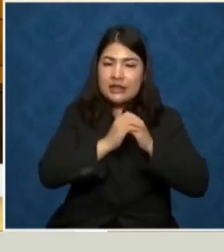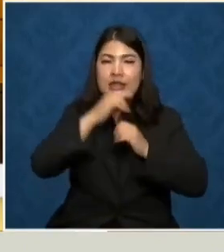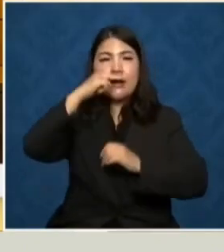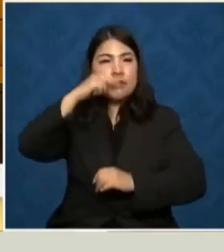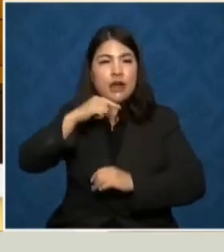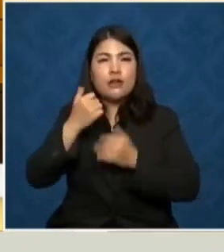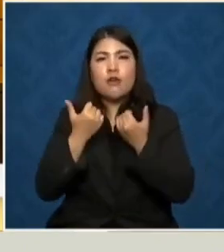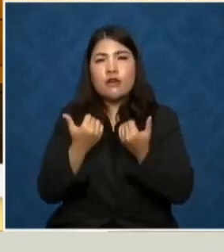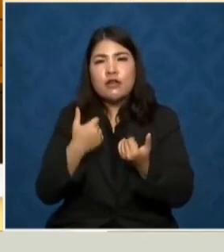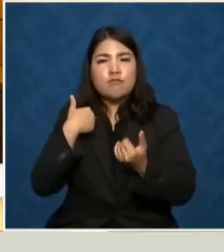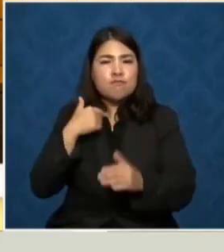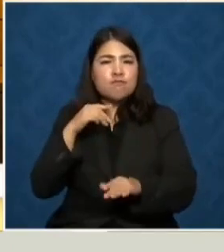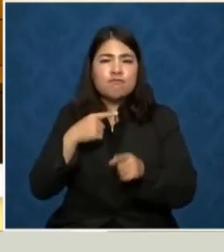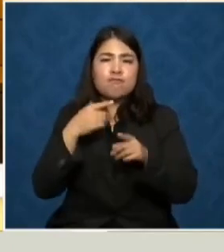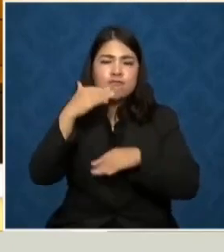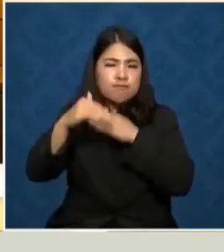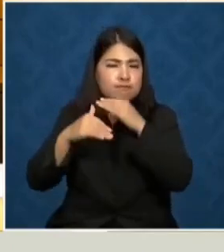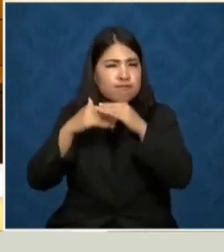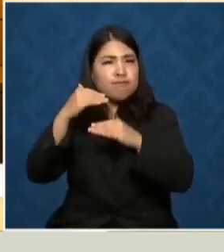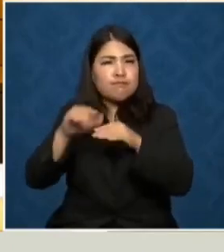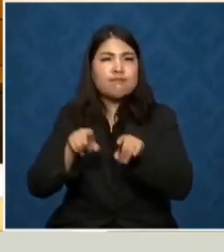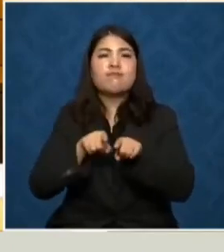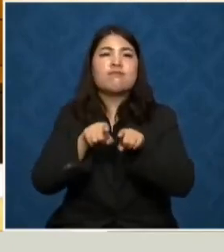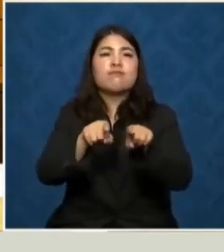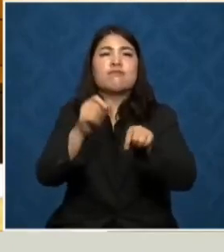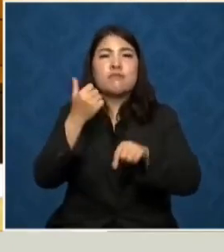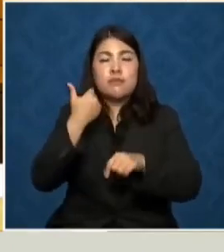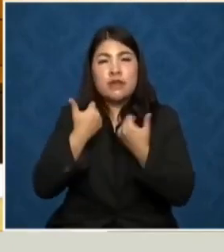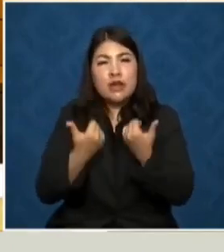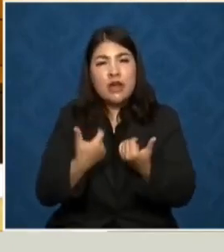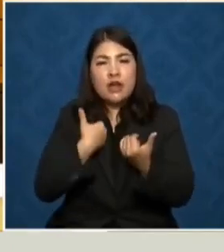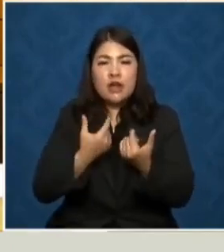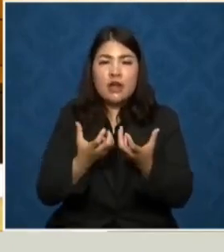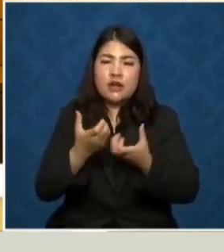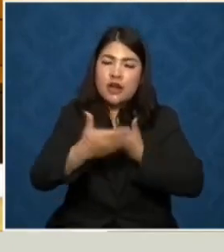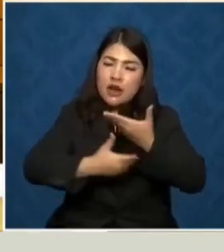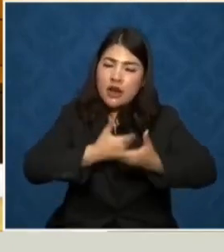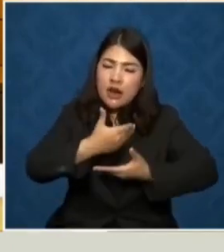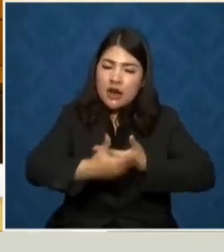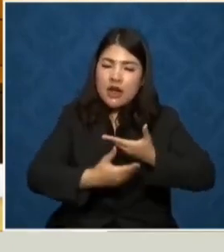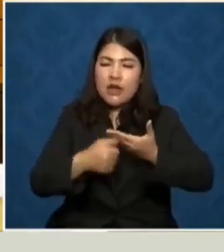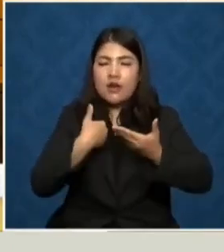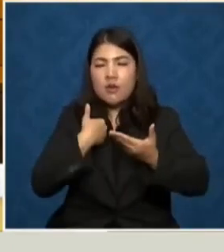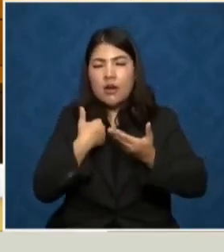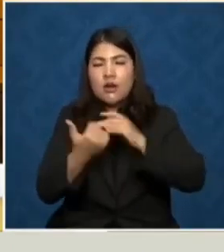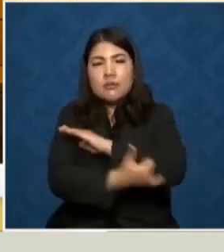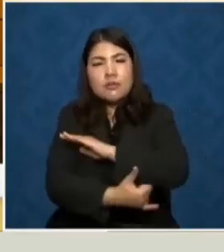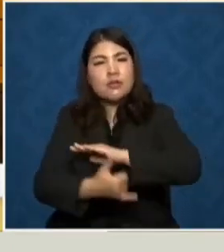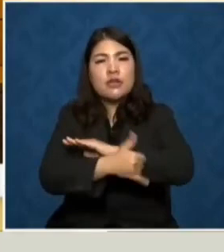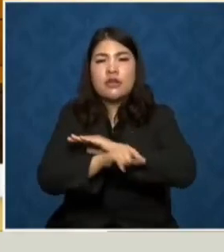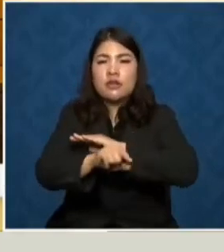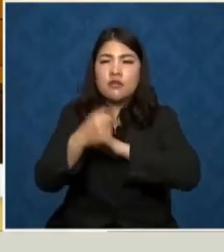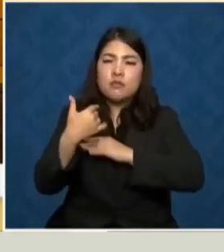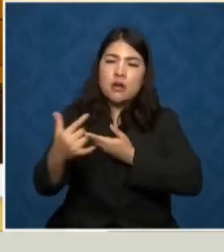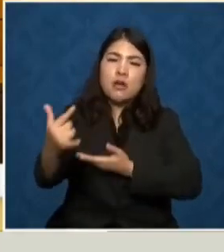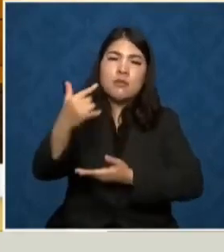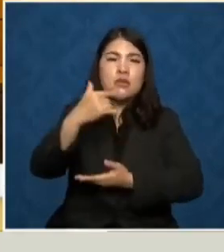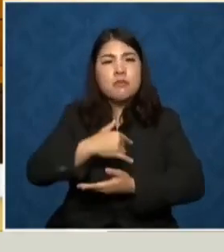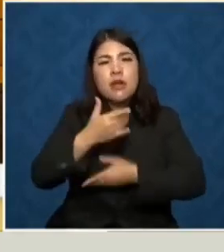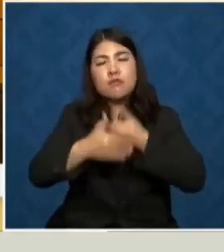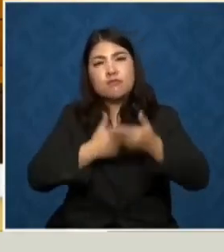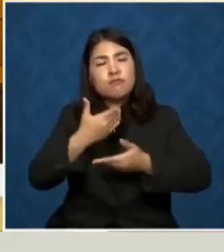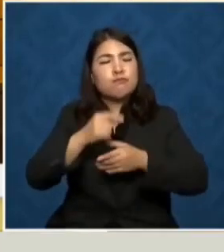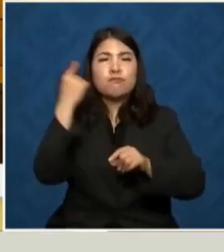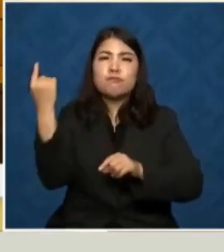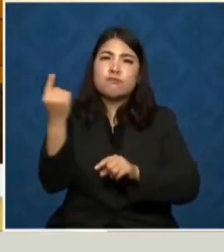การเดินหน้าไปนะครับทำให้การค้าระหว่างประเทศนักธุรกิจนักท่องเที่ยวเดินทางไปมาหาสู่กันได้ดีขึ้นนะครับทำ